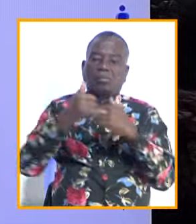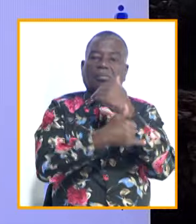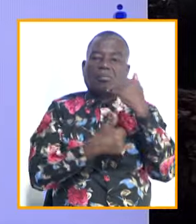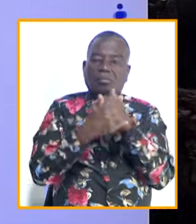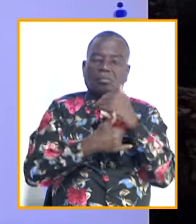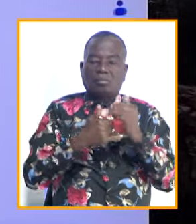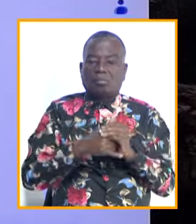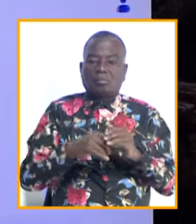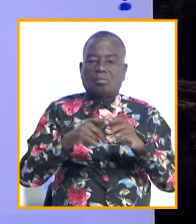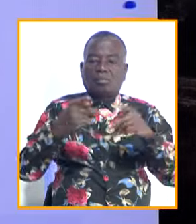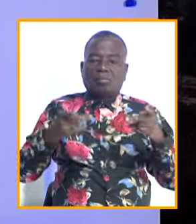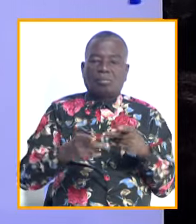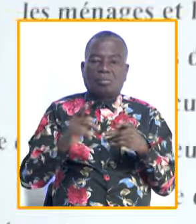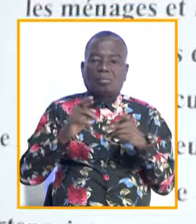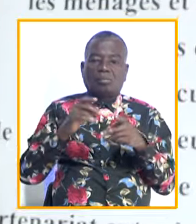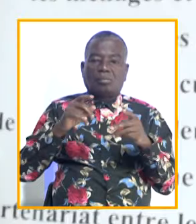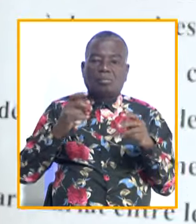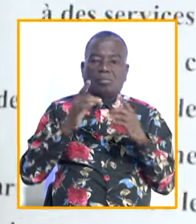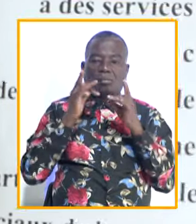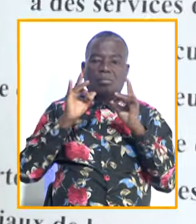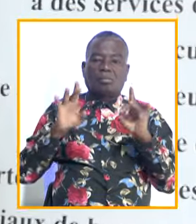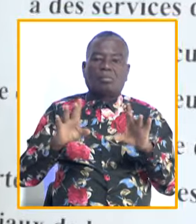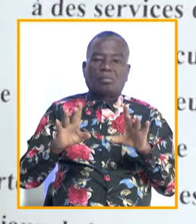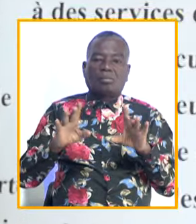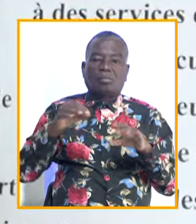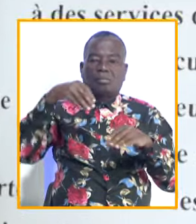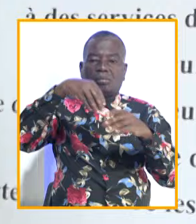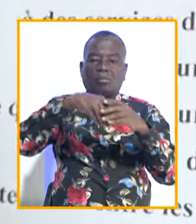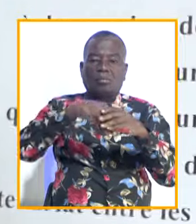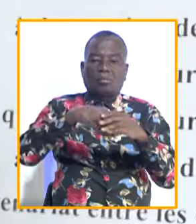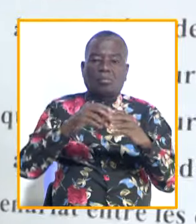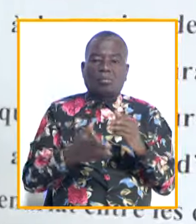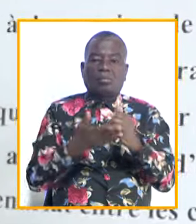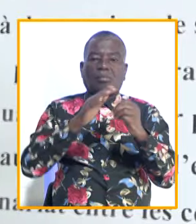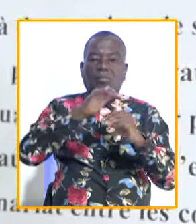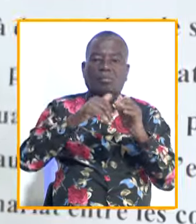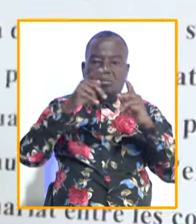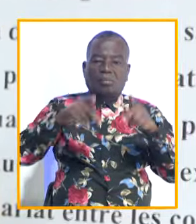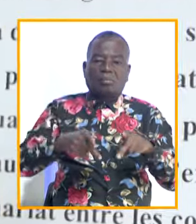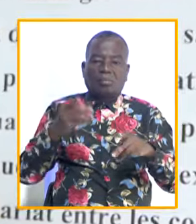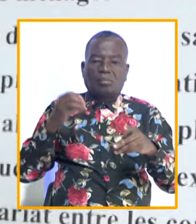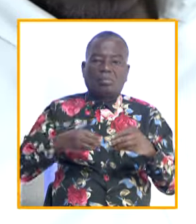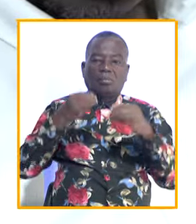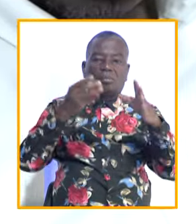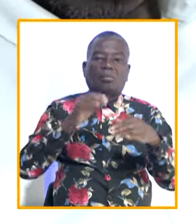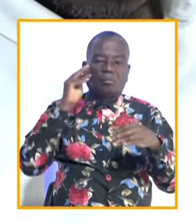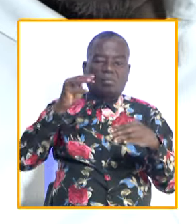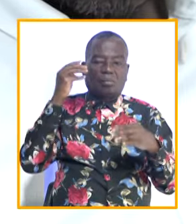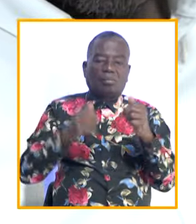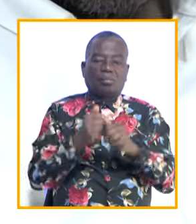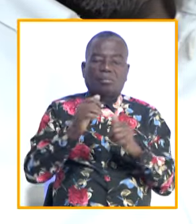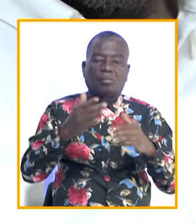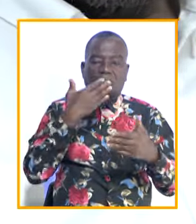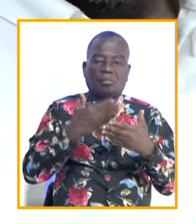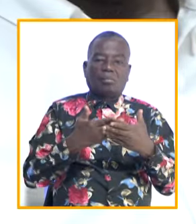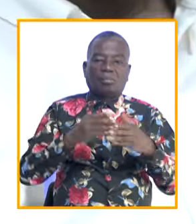digitale K-Santé, grâce à un contenu et à des enseignements adaptés, aide ses agents de santé à rendre leur message plus accessible